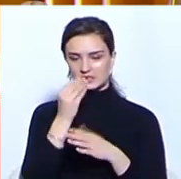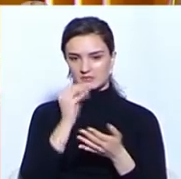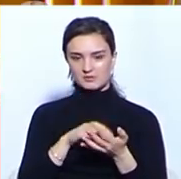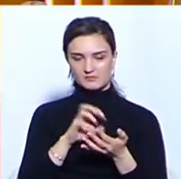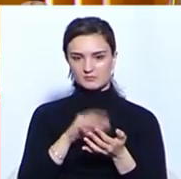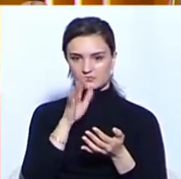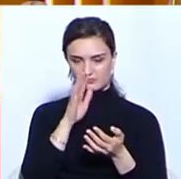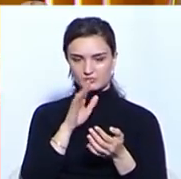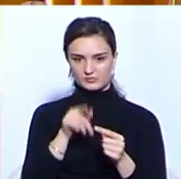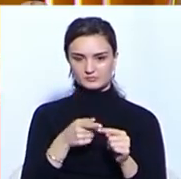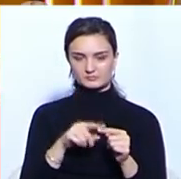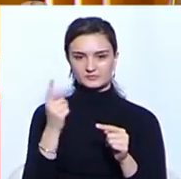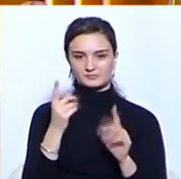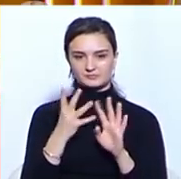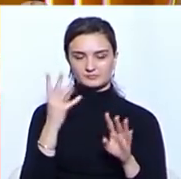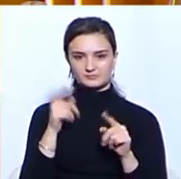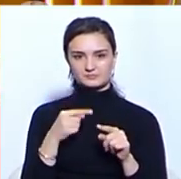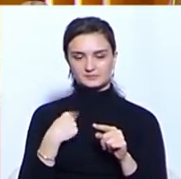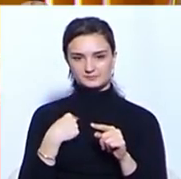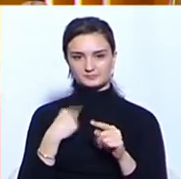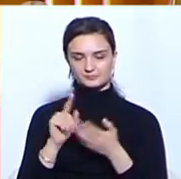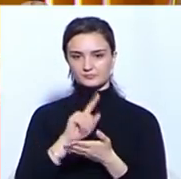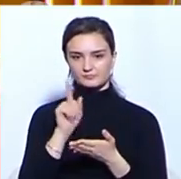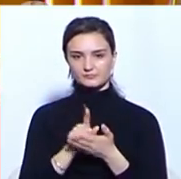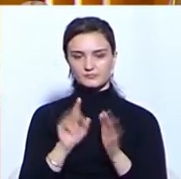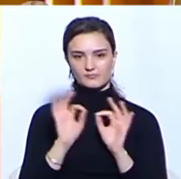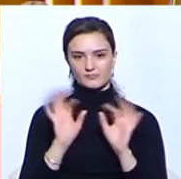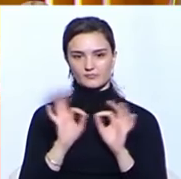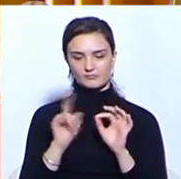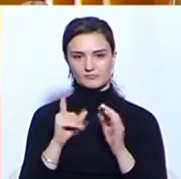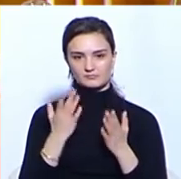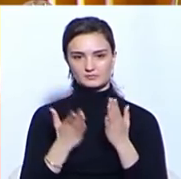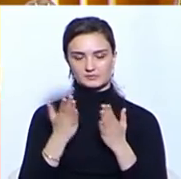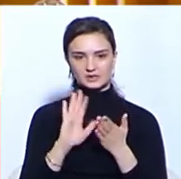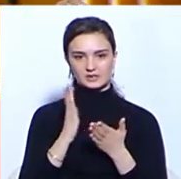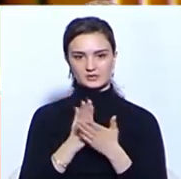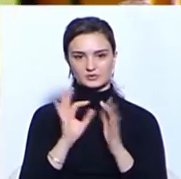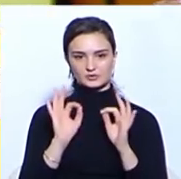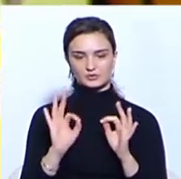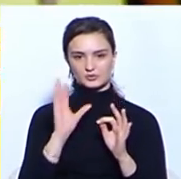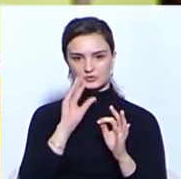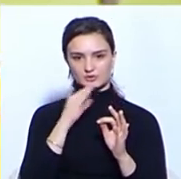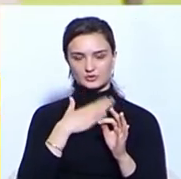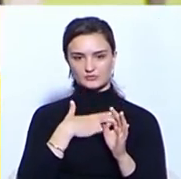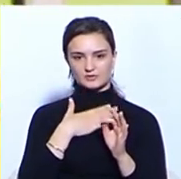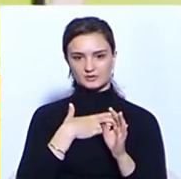დროს. პირველ რიგში მე აუცილებლად ვიტყვი, რომ ალბათ არ არის სწორი, როდესაც